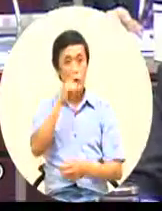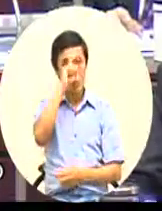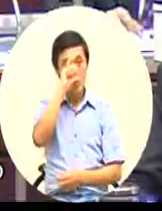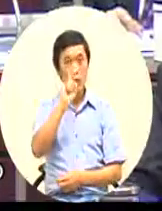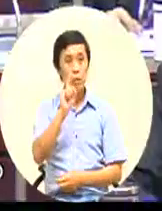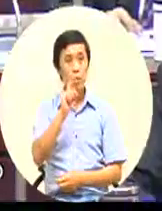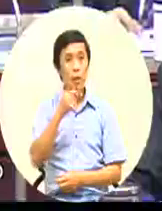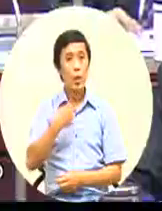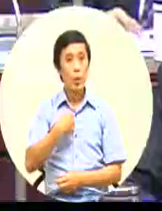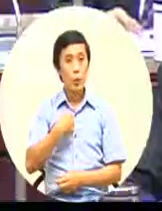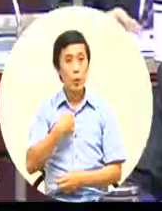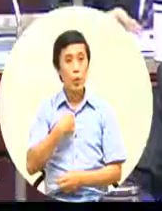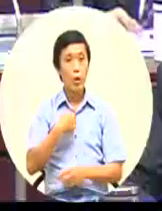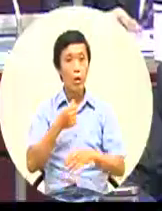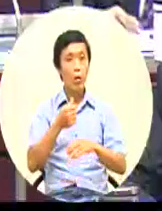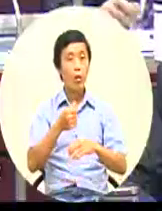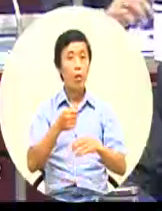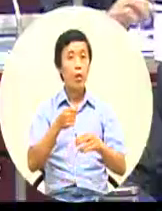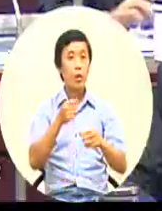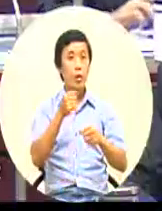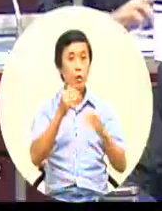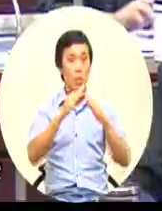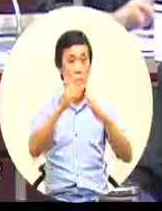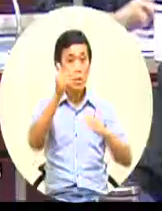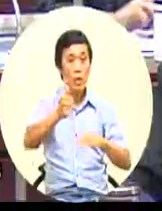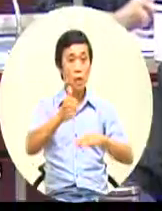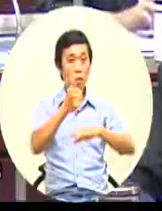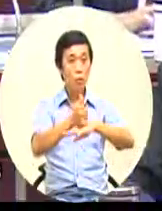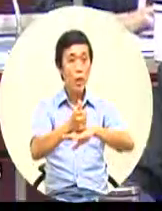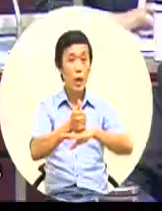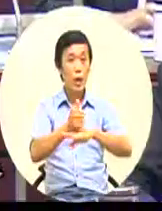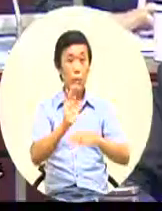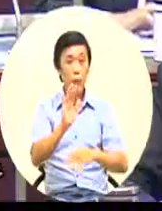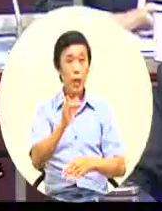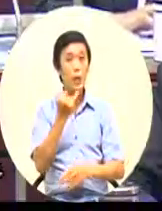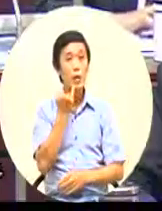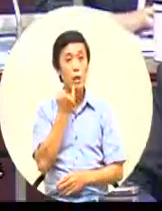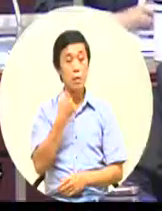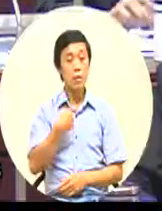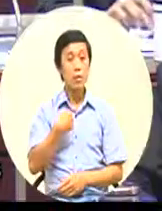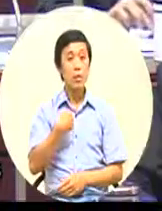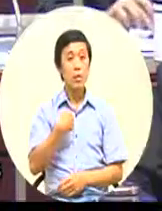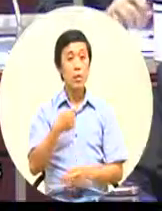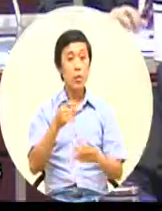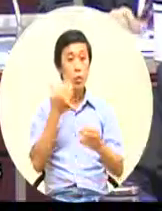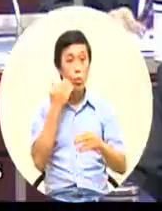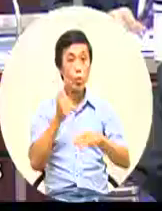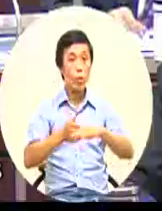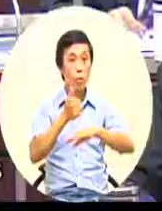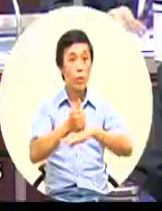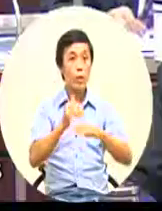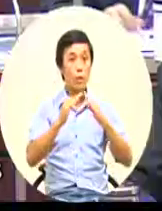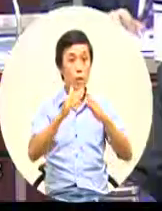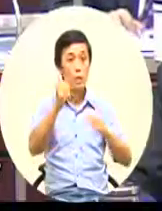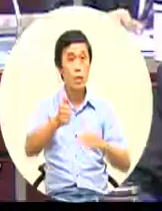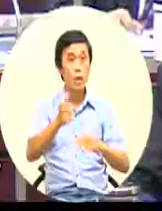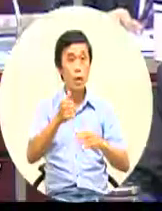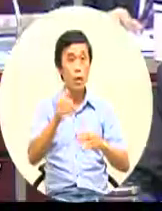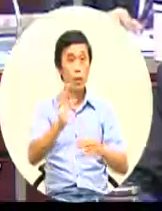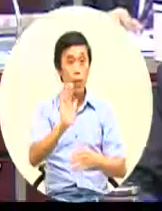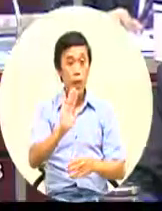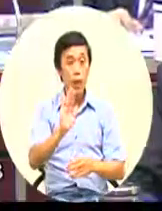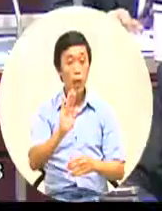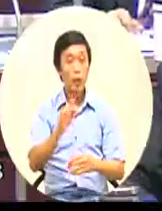我会使卖走，因为卖走对我上简单，卖走对我上好，啊，红欧肉。但是我